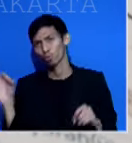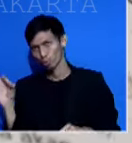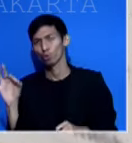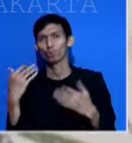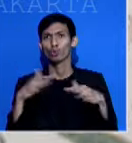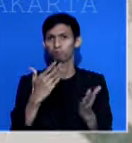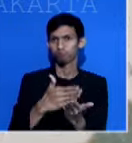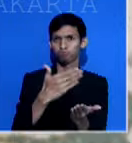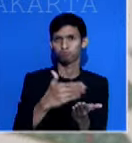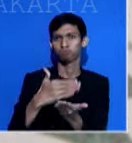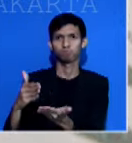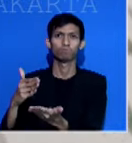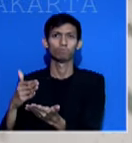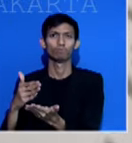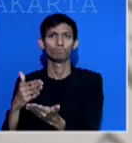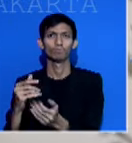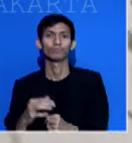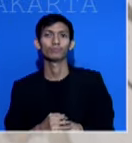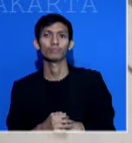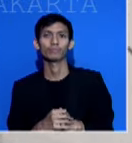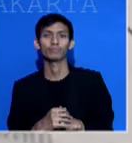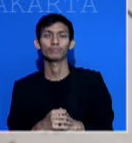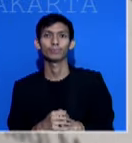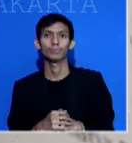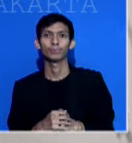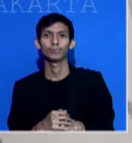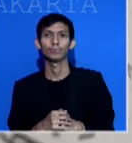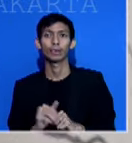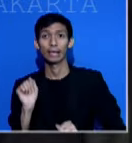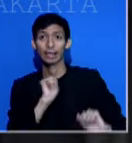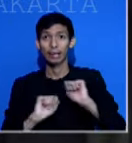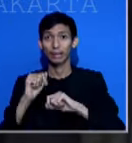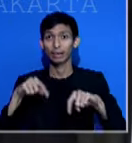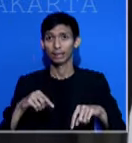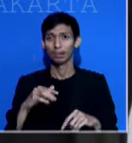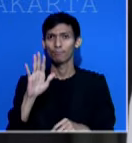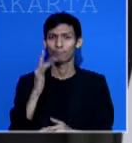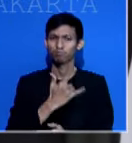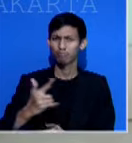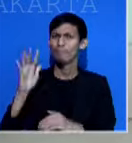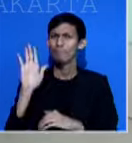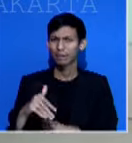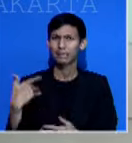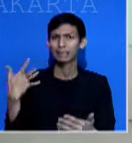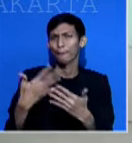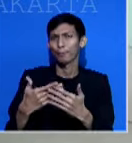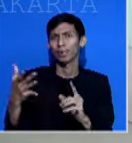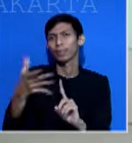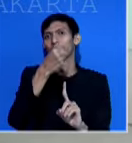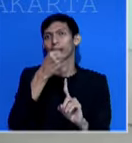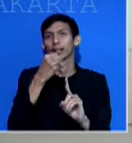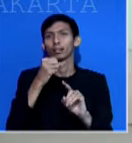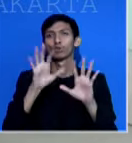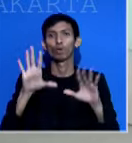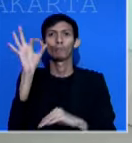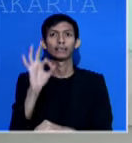terdistribusi ke berbagai wilayah di Indonesia Upaya ini juga terus akan dilakukan hingga mencapai target yakni 10%